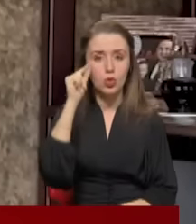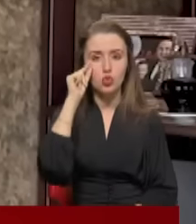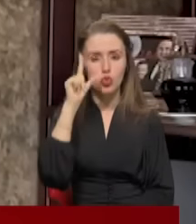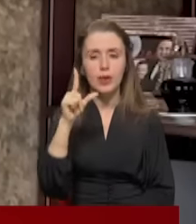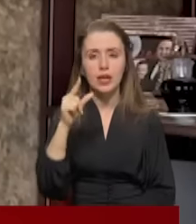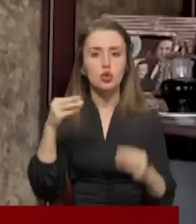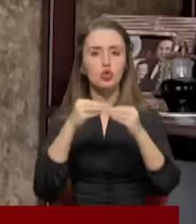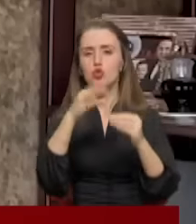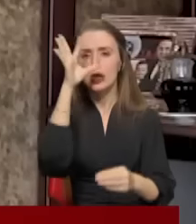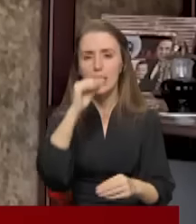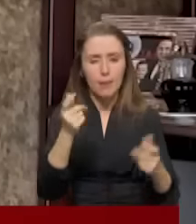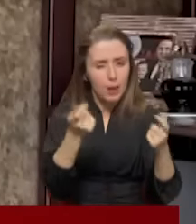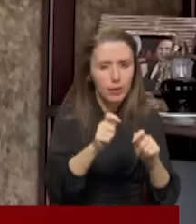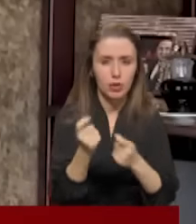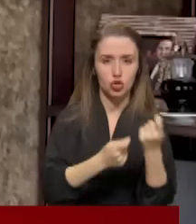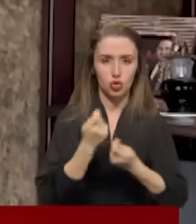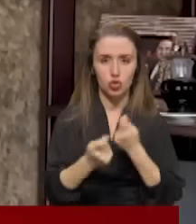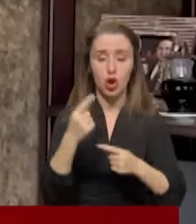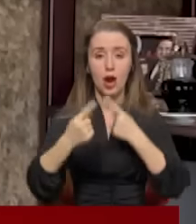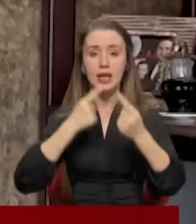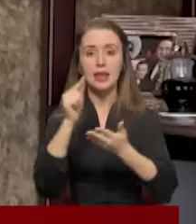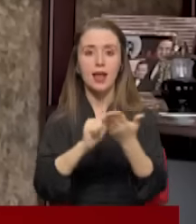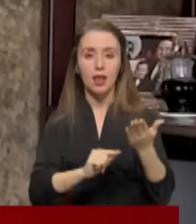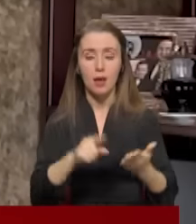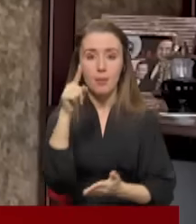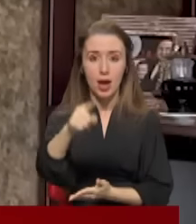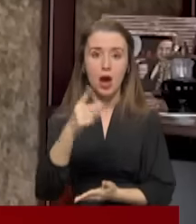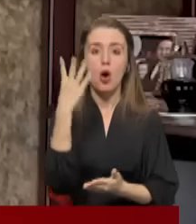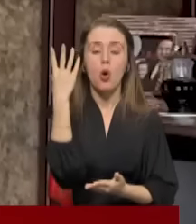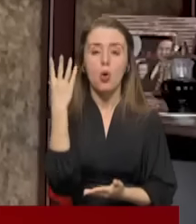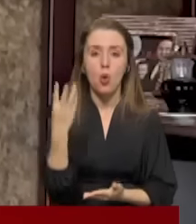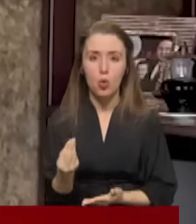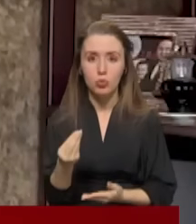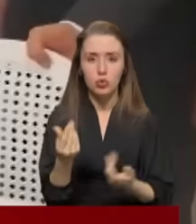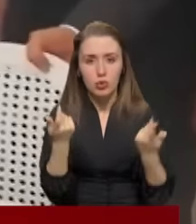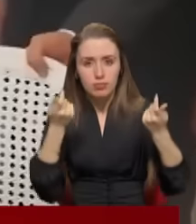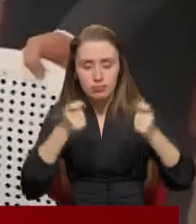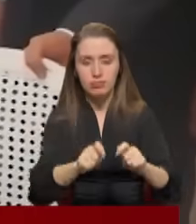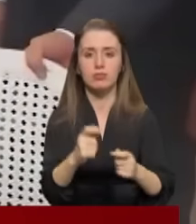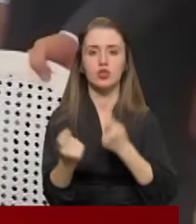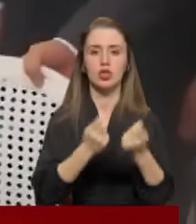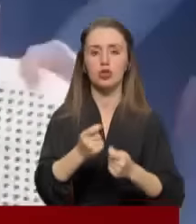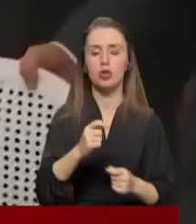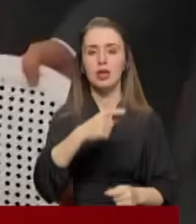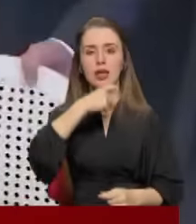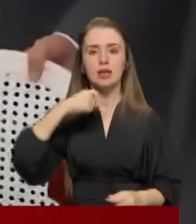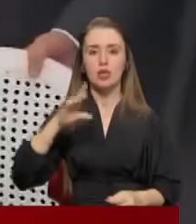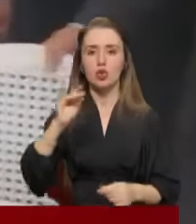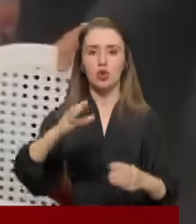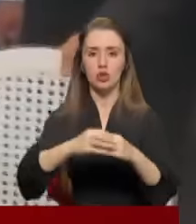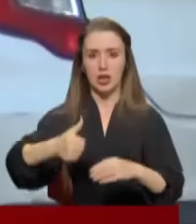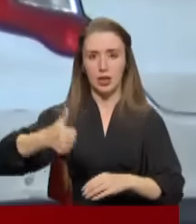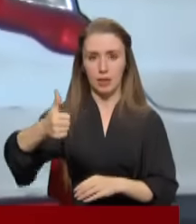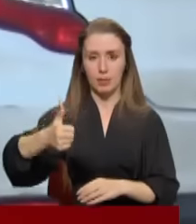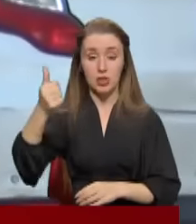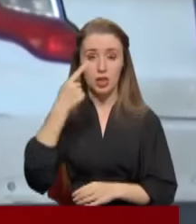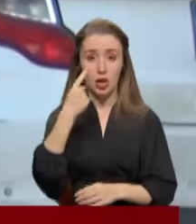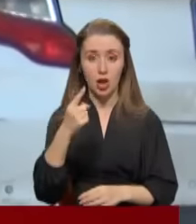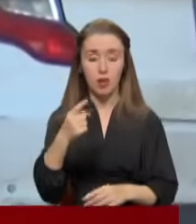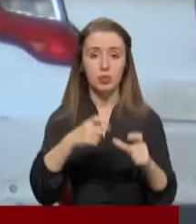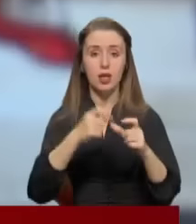faillerini örtbas etmeye çalışmış. İddianame olmuş örtbasname. Eski Ülke Ocakları Genel Başkanı Sinan Ateş